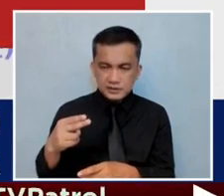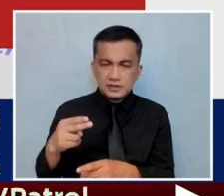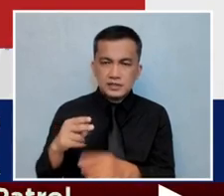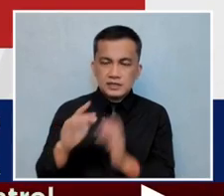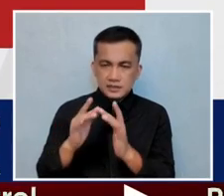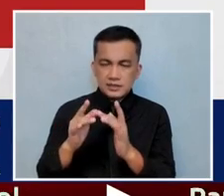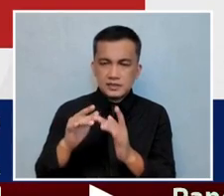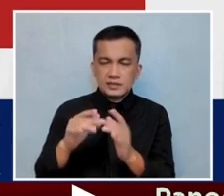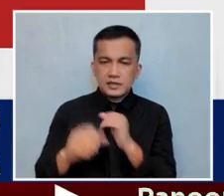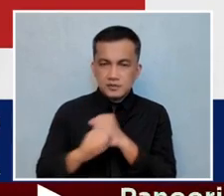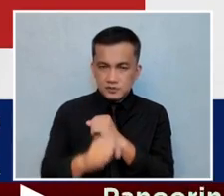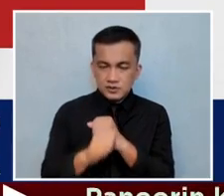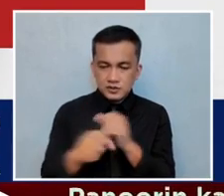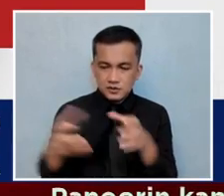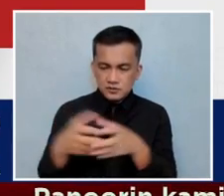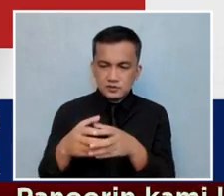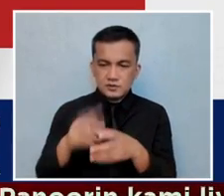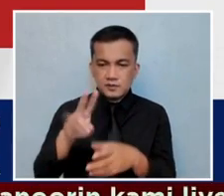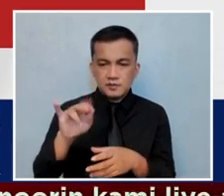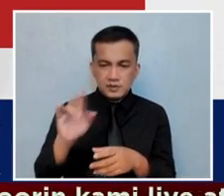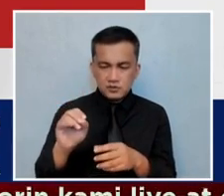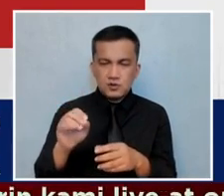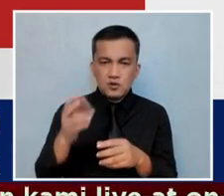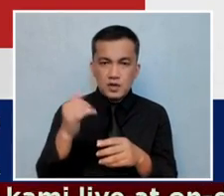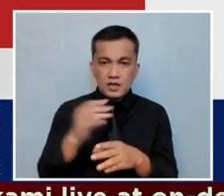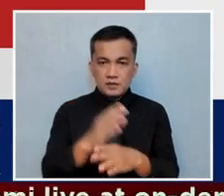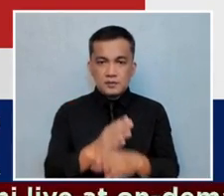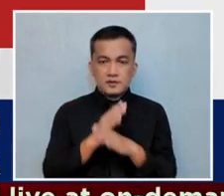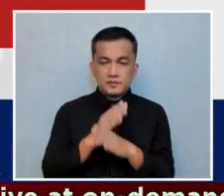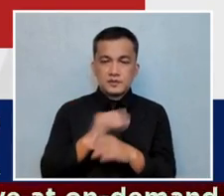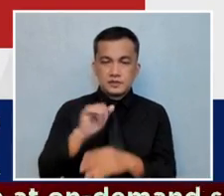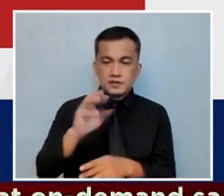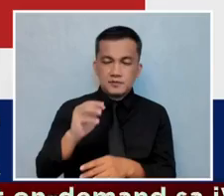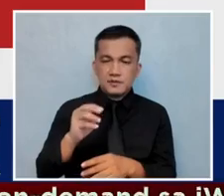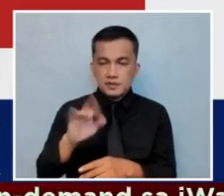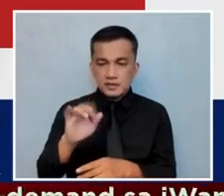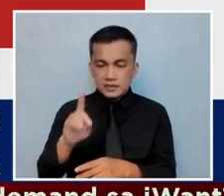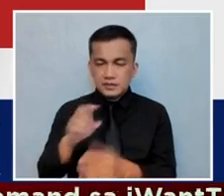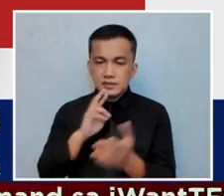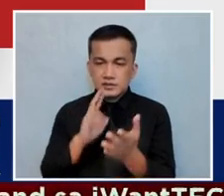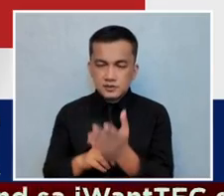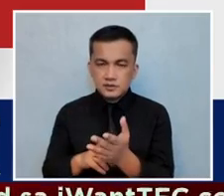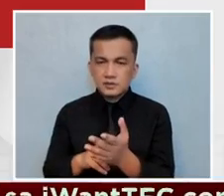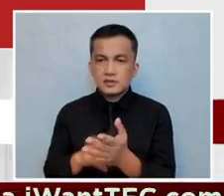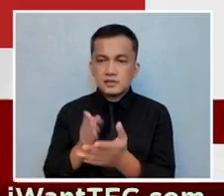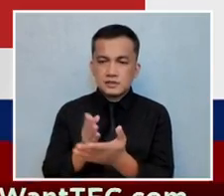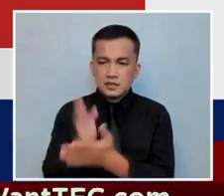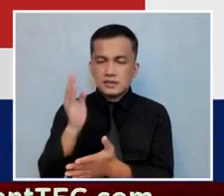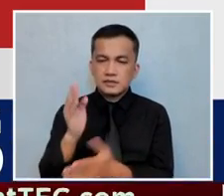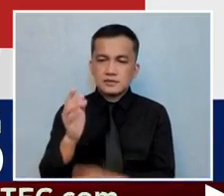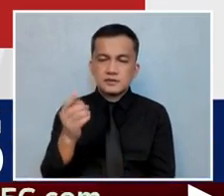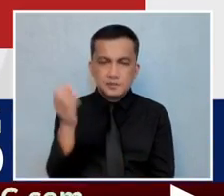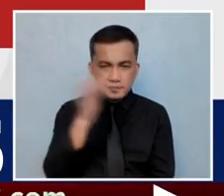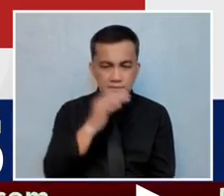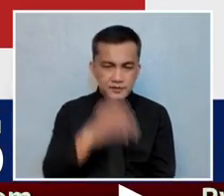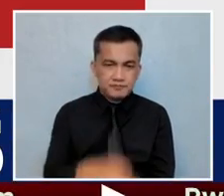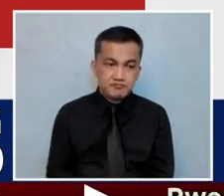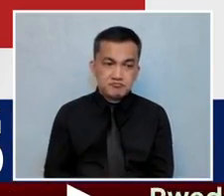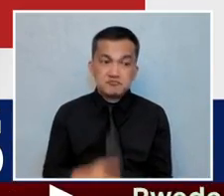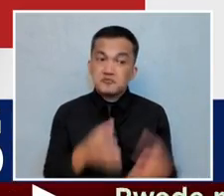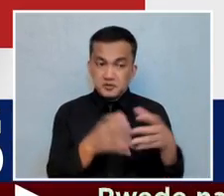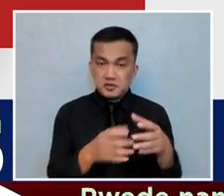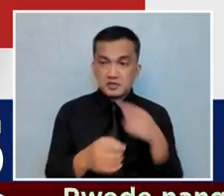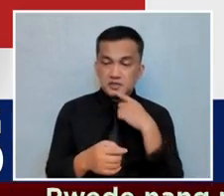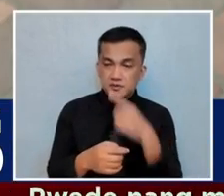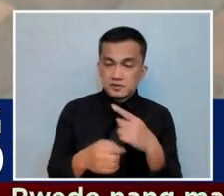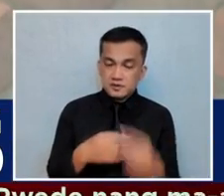sa pag-veto dahil magiging balakid umano ang SIM card registration sa mga karapatan ng Pilipino. Anila, ang voluntary SIM